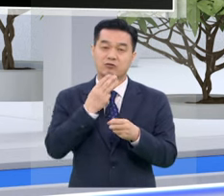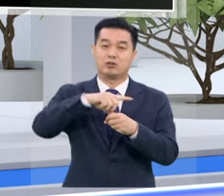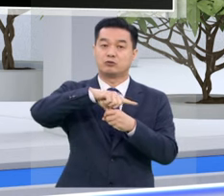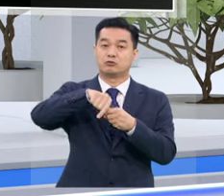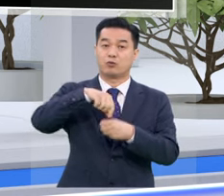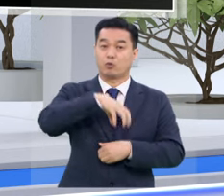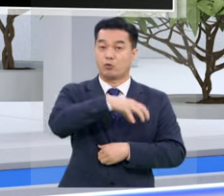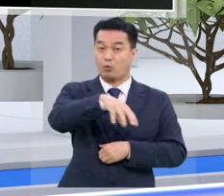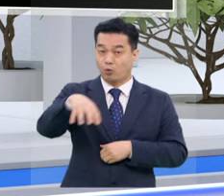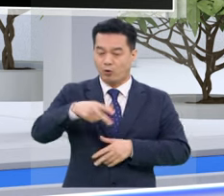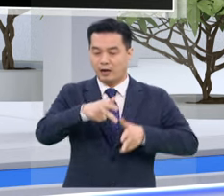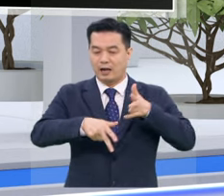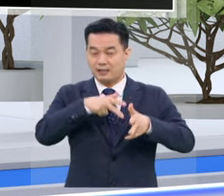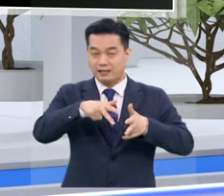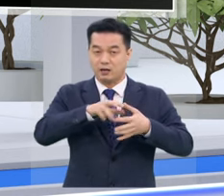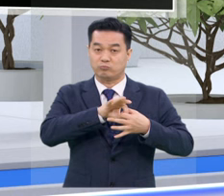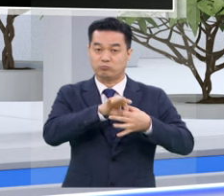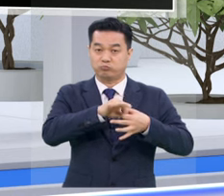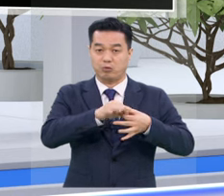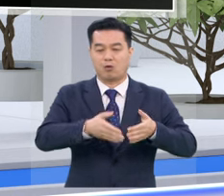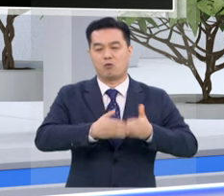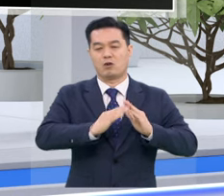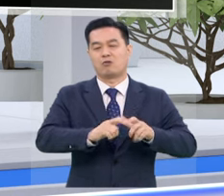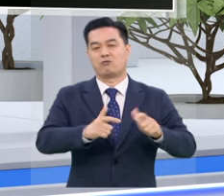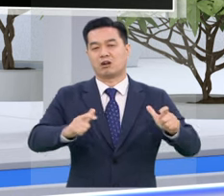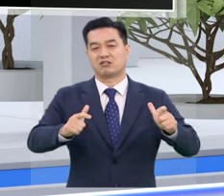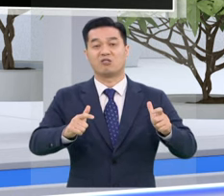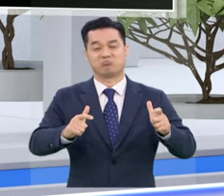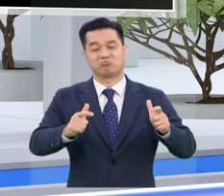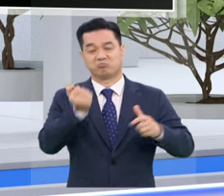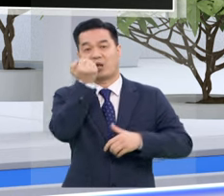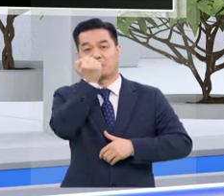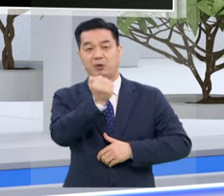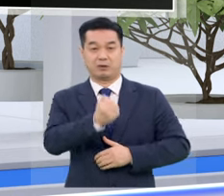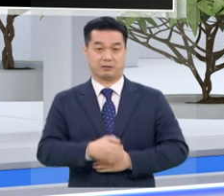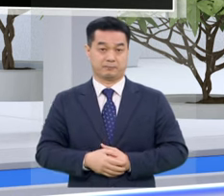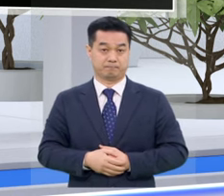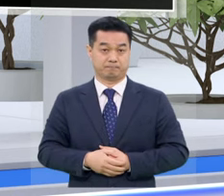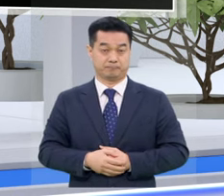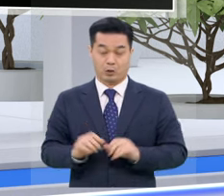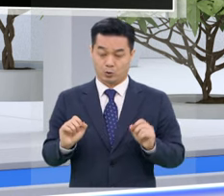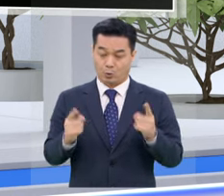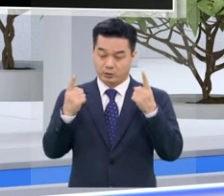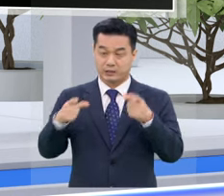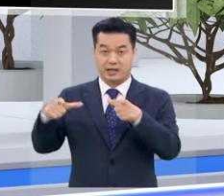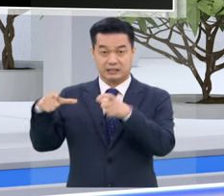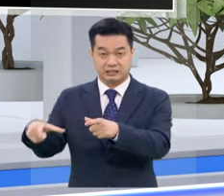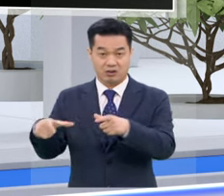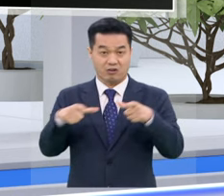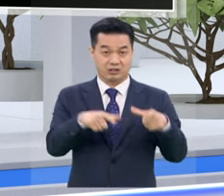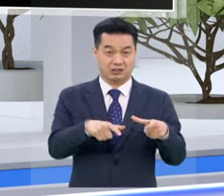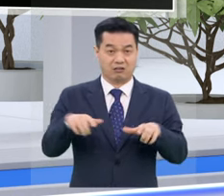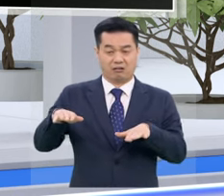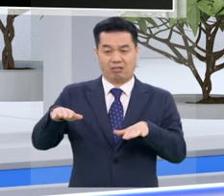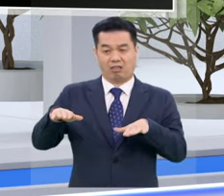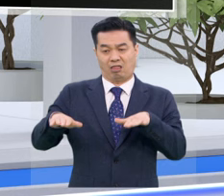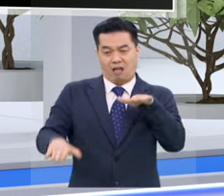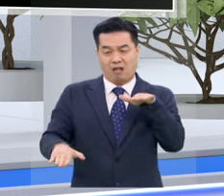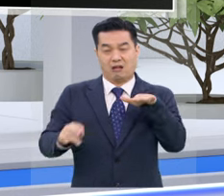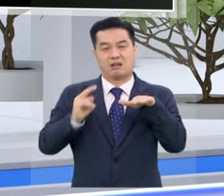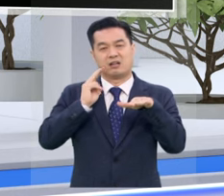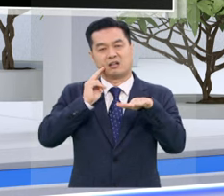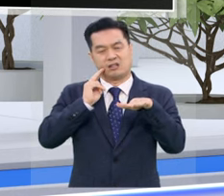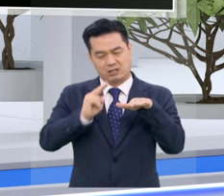중심으로 산업 거점을 확정시켰다 도시의 지역간 격차를 가속화하는